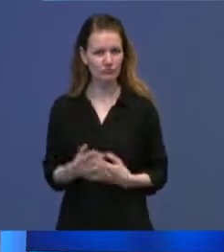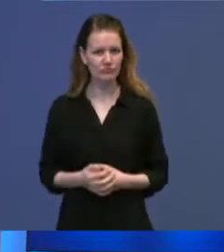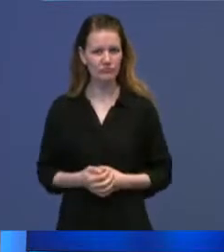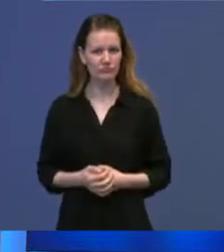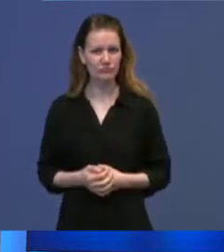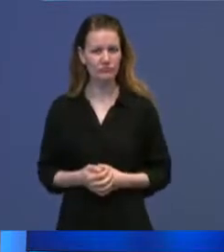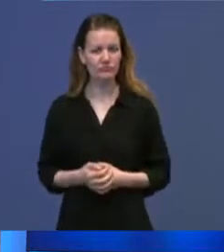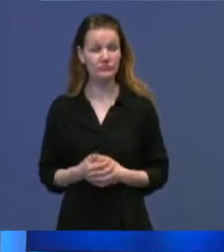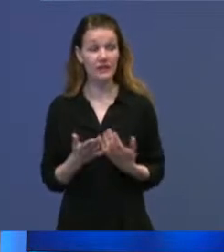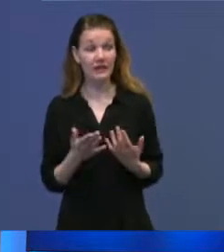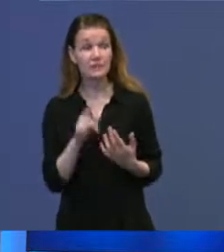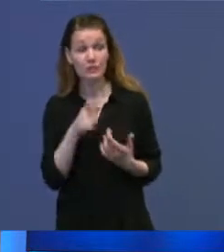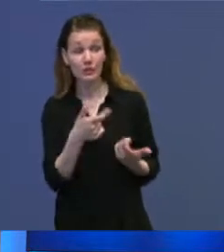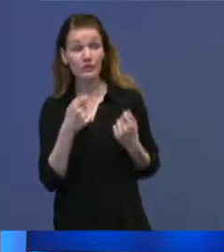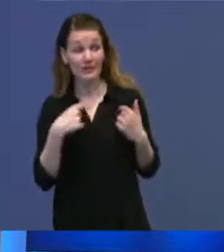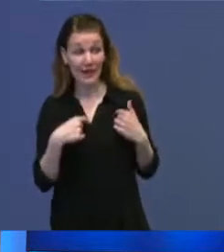Hvis spørsmålet går til meg, så